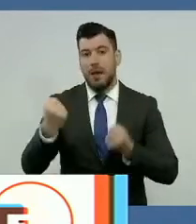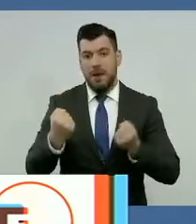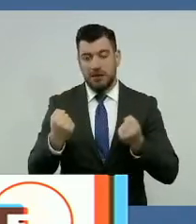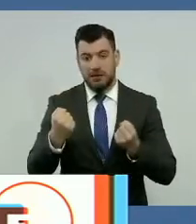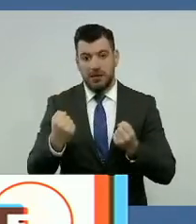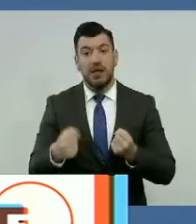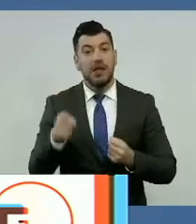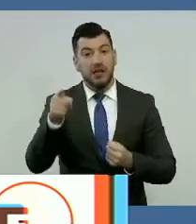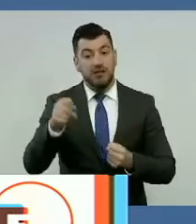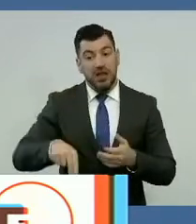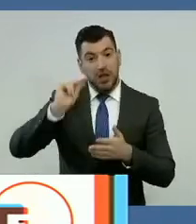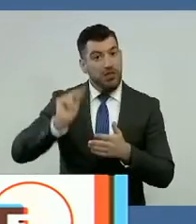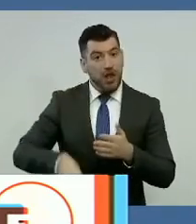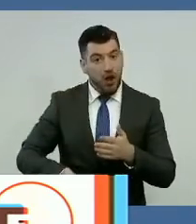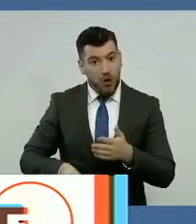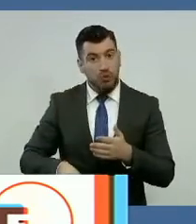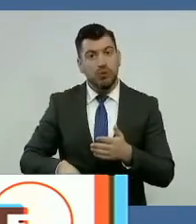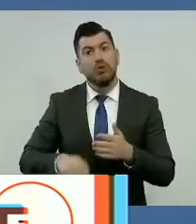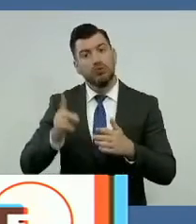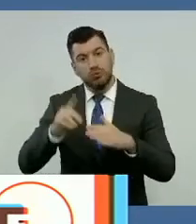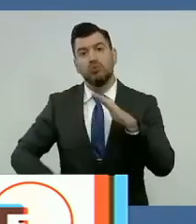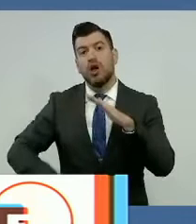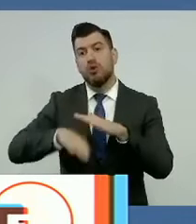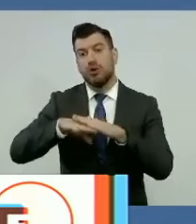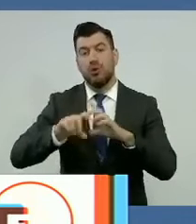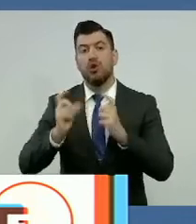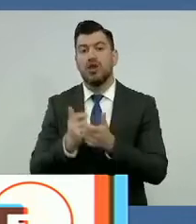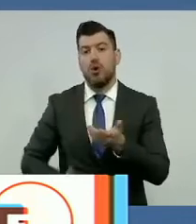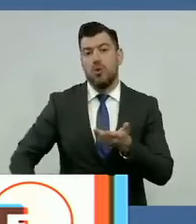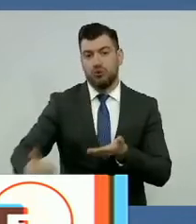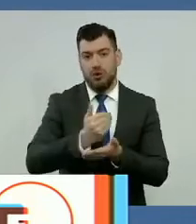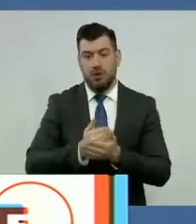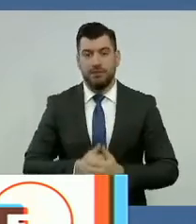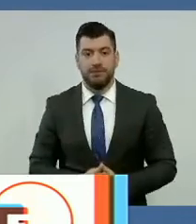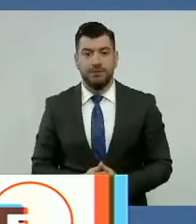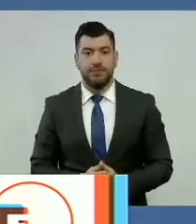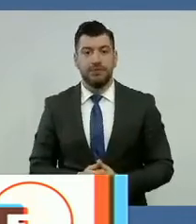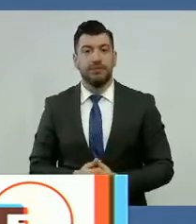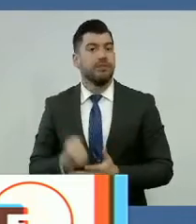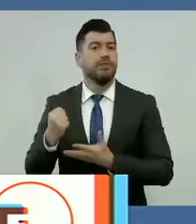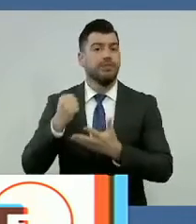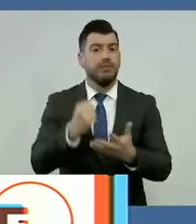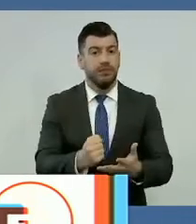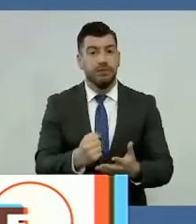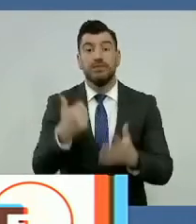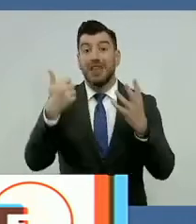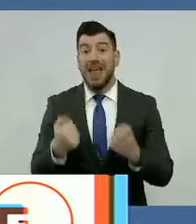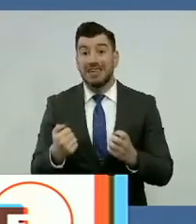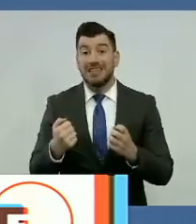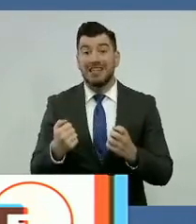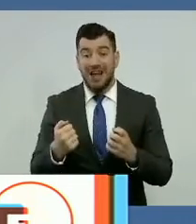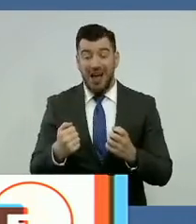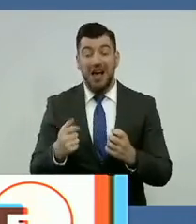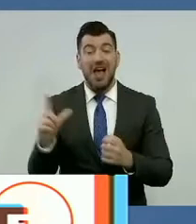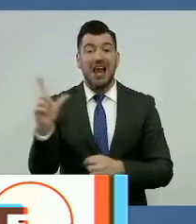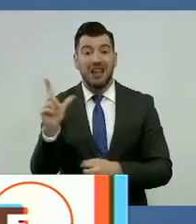το ανώτερο οικογενειακό εισόδημα. Η επιδότηση θα αφορά 60 λίτρα καυσίμου μηνιαίως